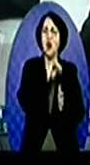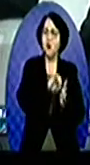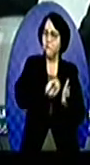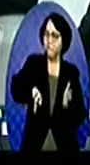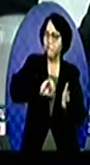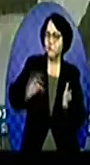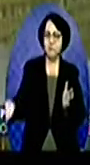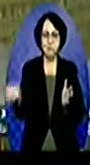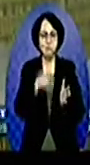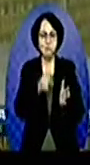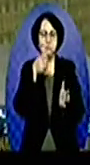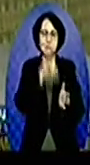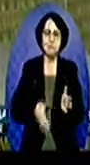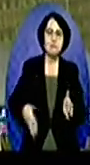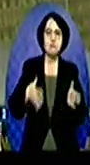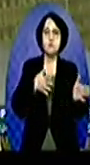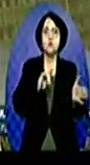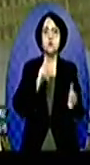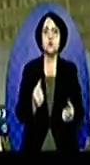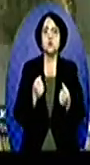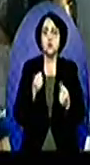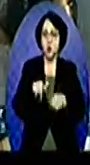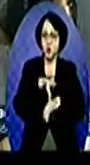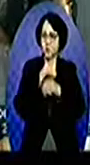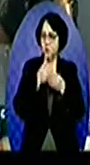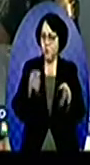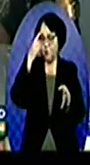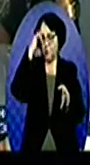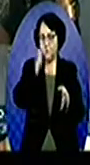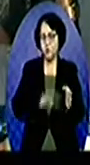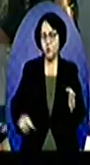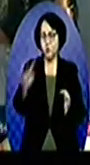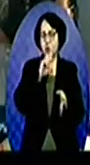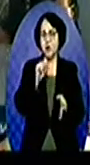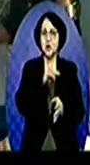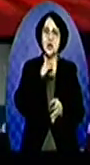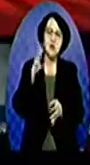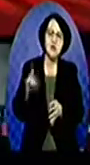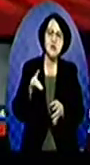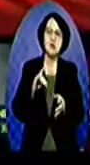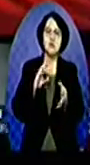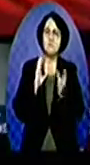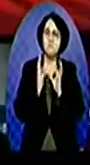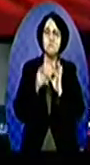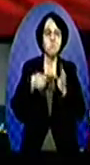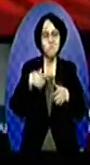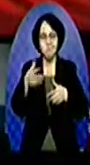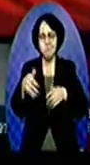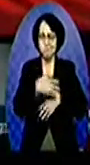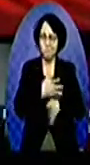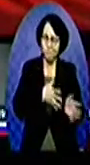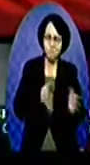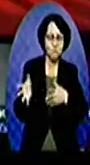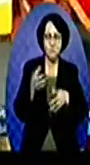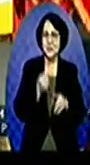хүчин чадалтай юм байна. Энэ төв ашигланд орсноор манай улсын нутаг дэвсгэрээр дамжин өнгөрөх ачаа тээврийн эргэлтийг нэмэгдүүлэх, царгийн ялгаатай төмөр